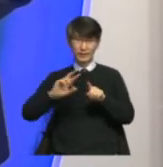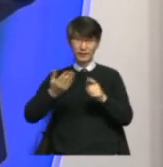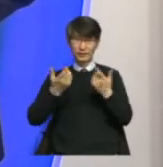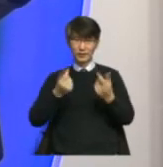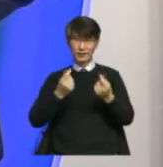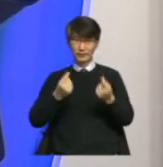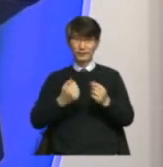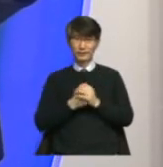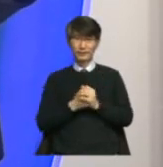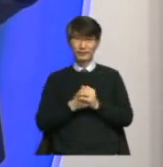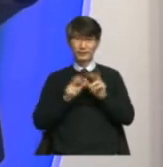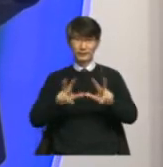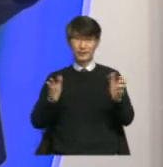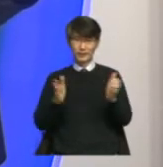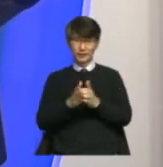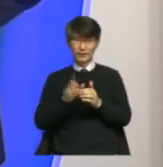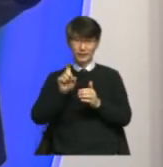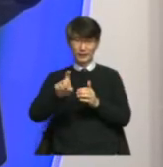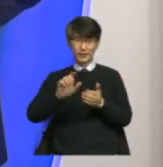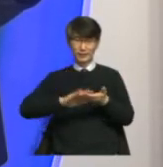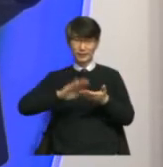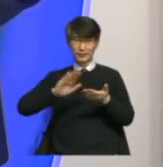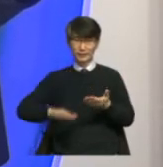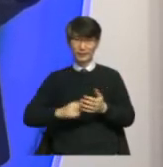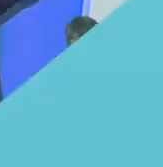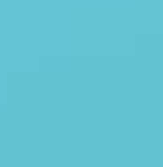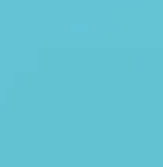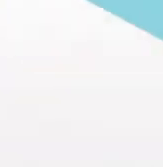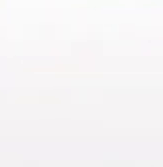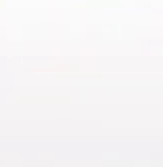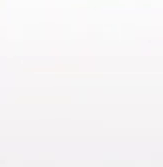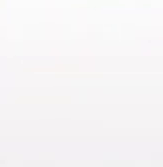같습니다 지금까지 클릭 키워드 였읍니다